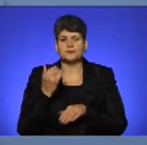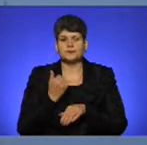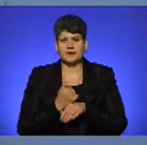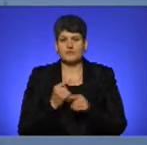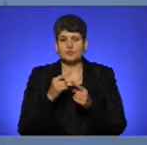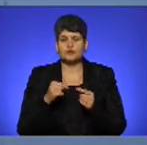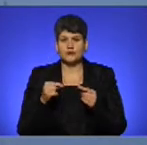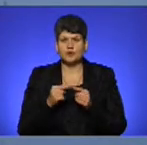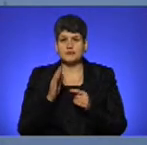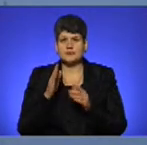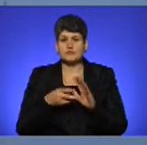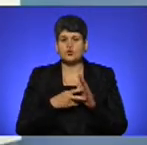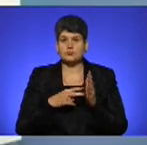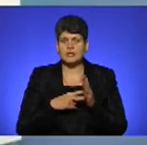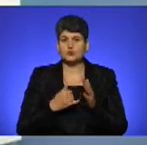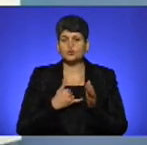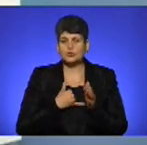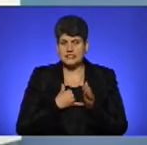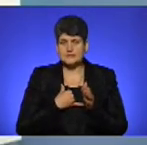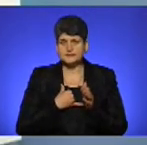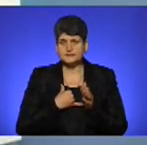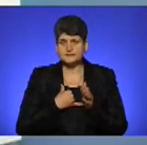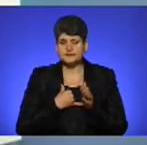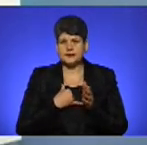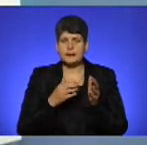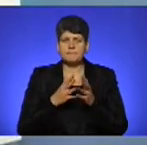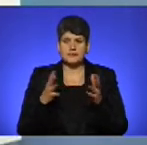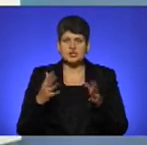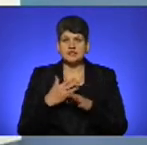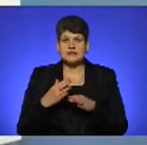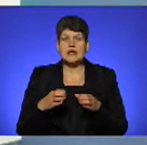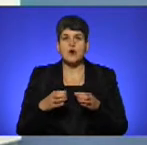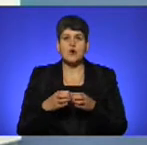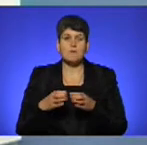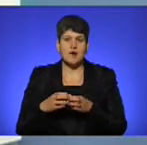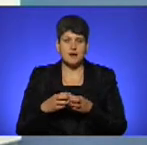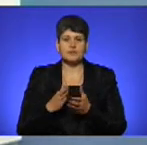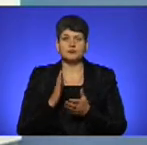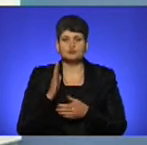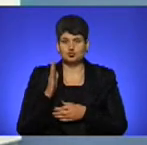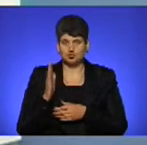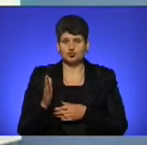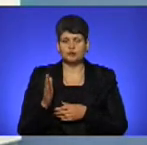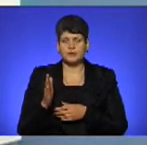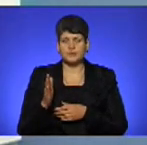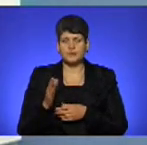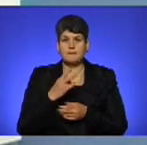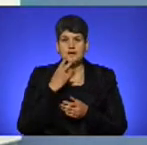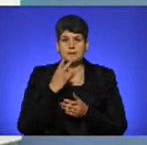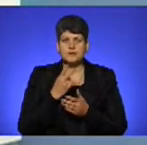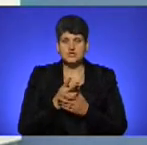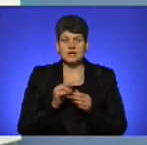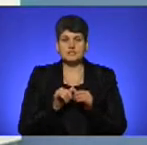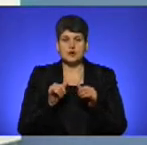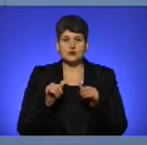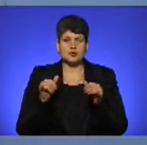відповідно до перспективного плану у нас переважна частина громад буде передбачається до